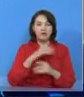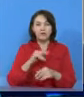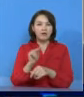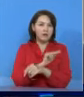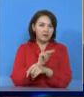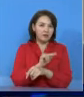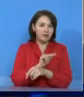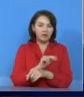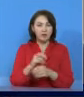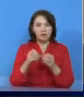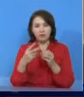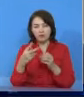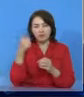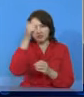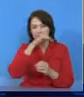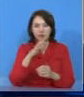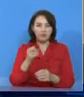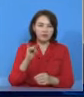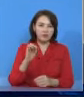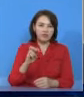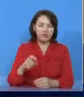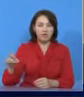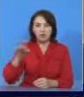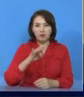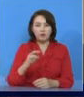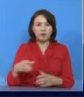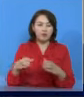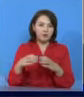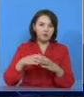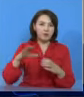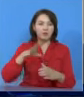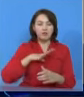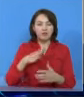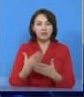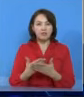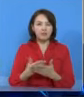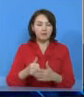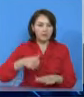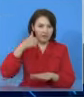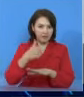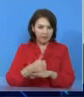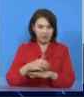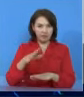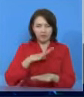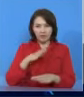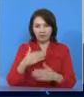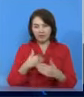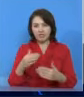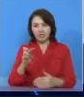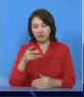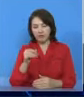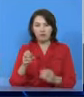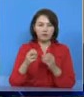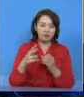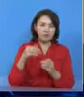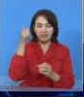барысында 12 жылы Табылды Досымов атындағы республикалық қор құрылды. Сонымен басшысы ретінде тағайындалдым. Табылдының 12